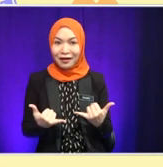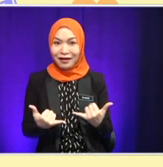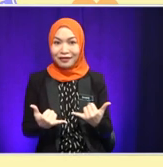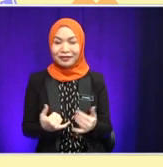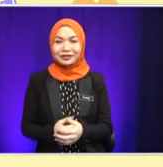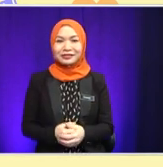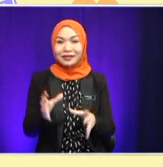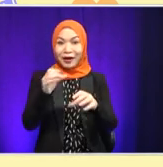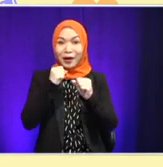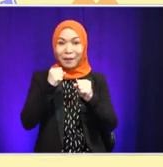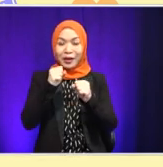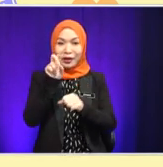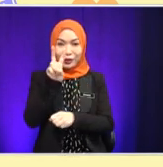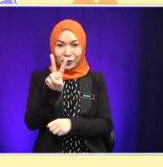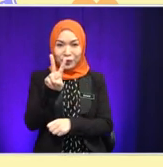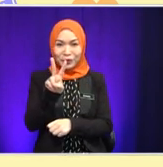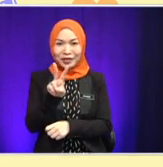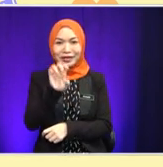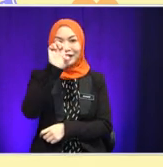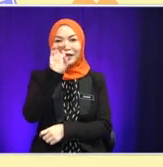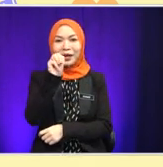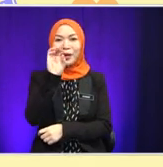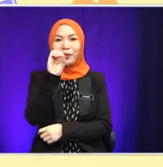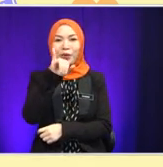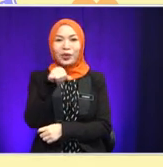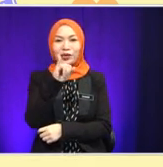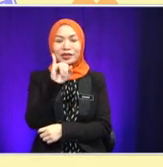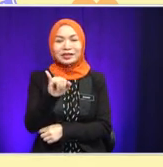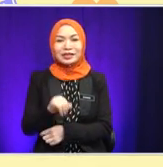telah mendapat dua emoji smile